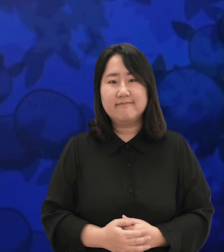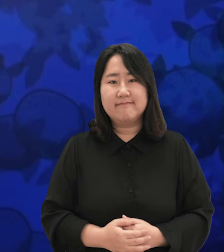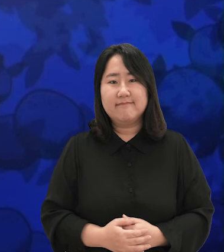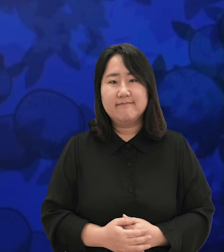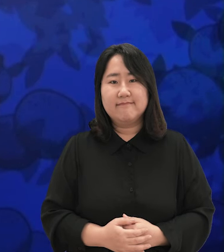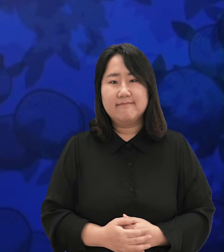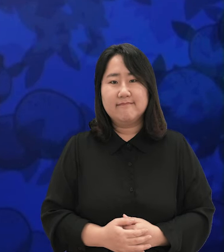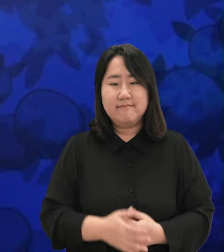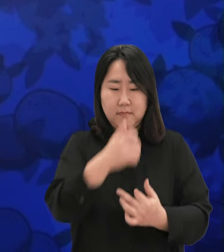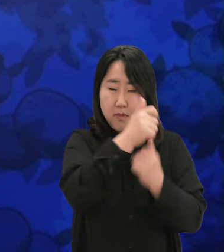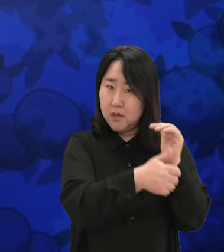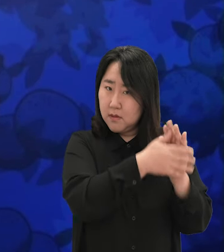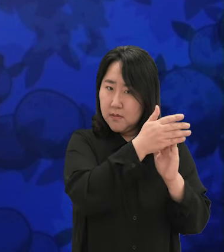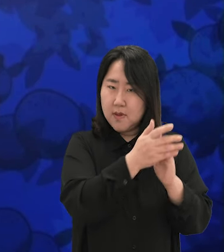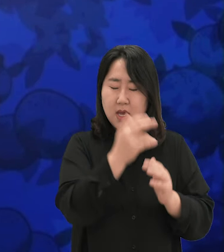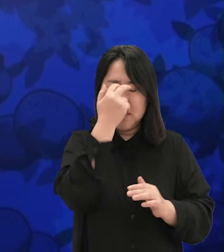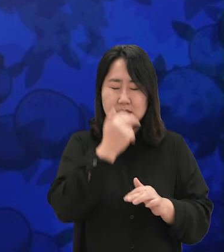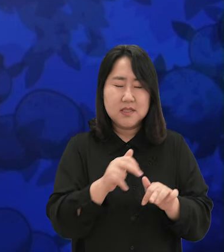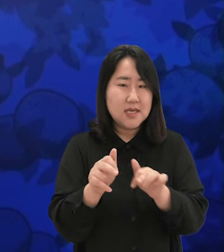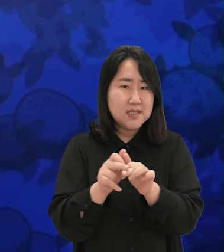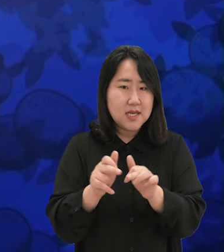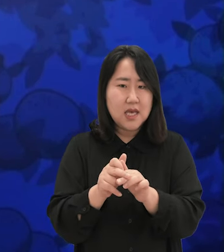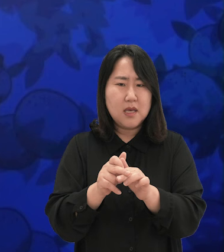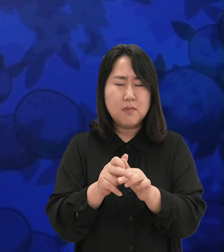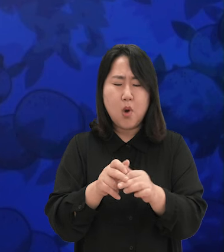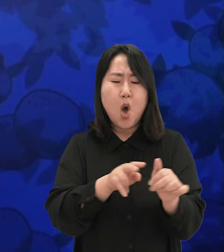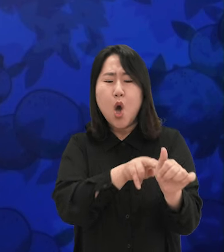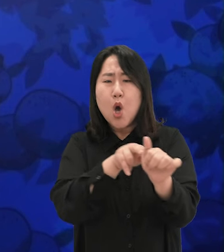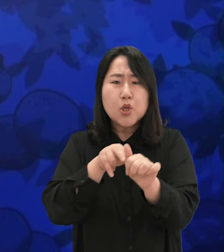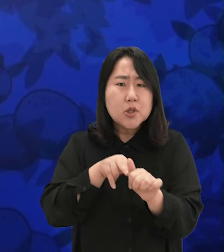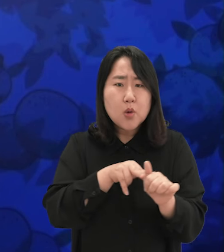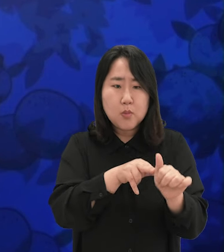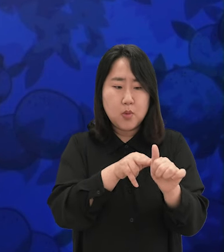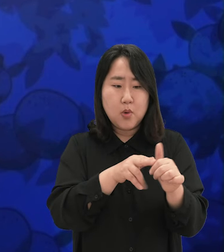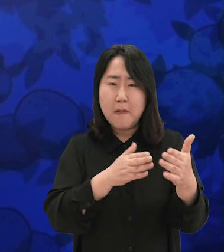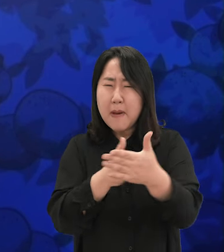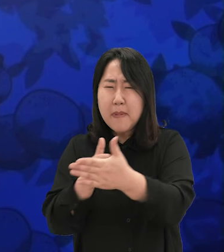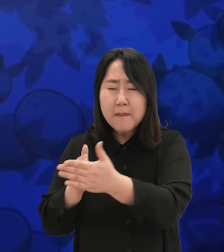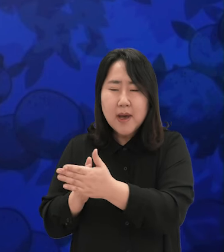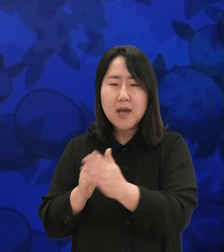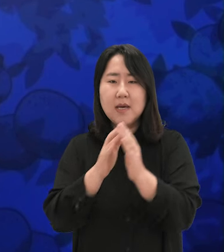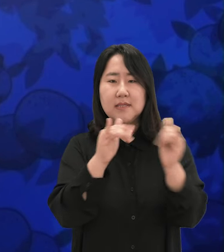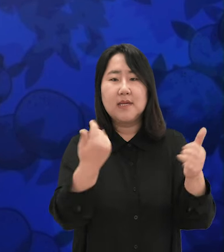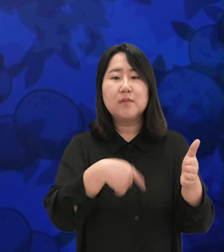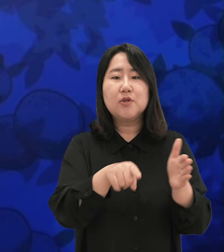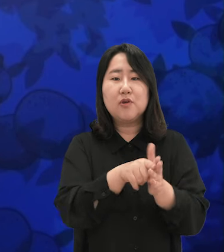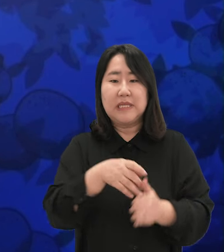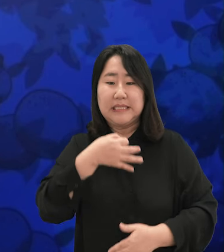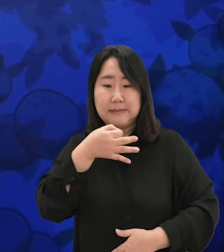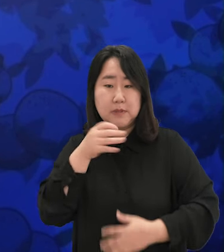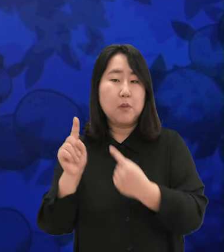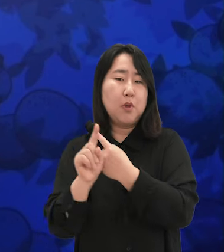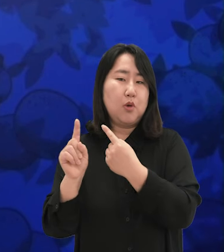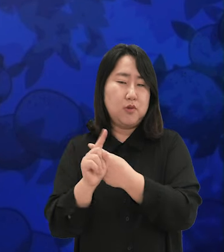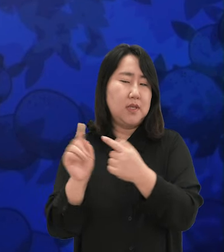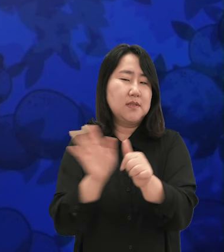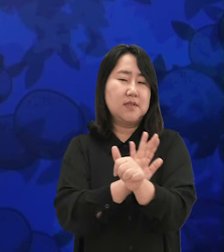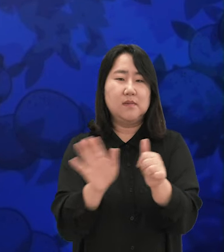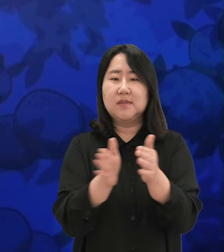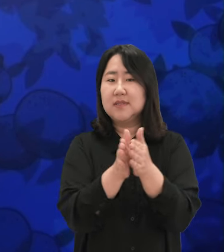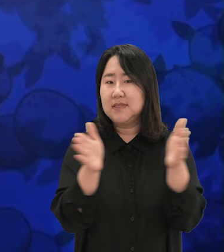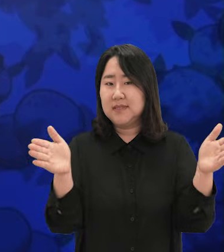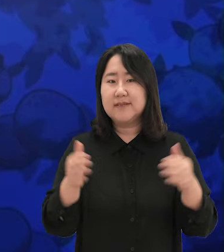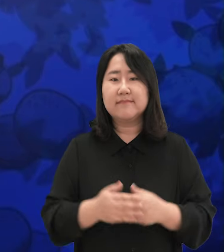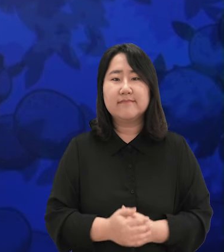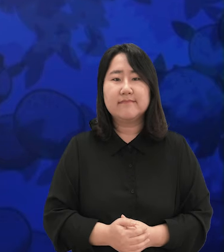계획입니다 서귀포 시가 시각 장애인 등 정보 취약 계층을 위한 시정 보도 자료 음성변환 서비스를 시작해 관심을